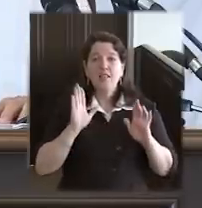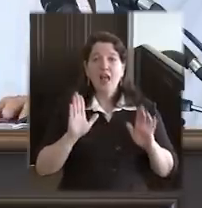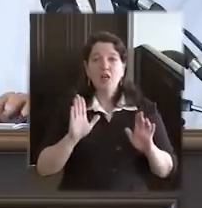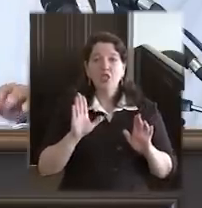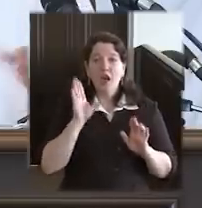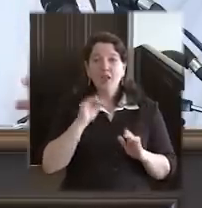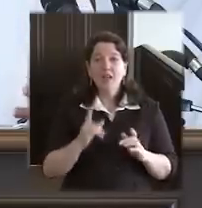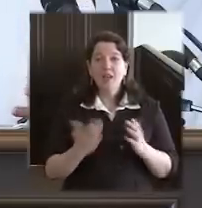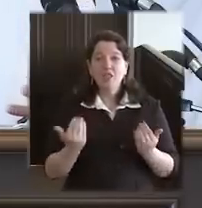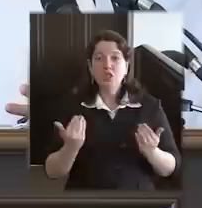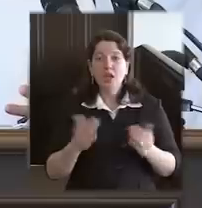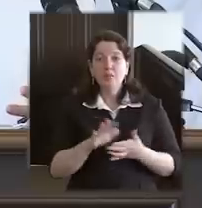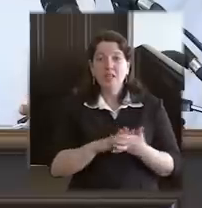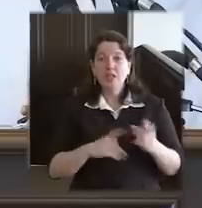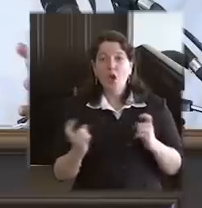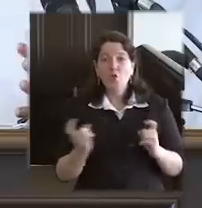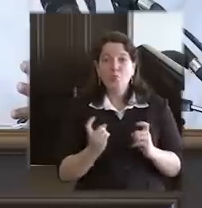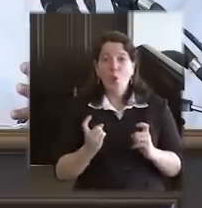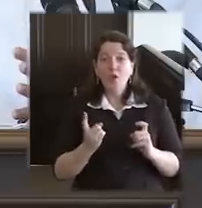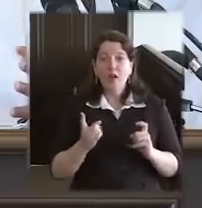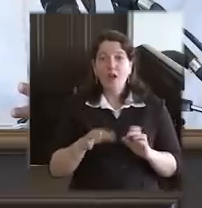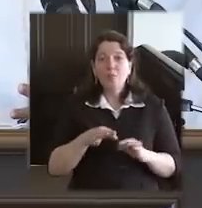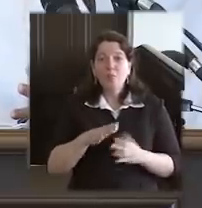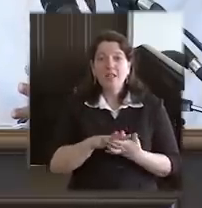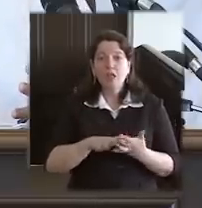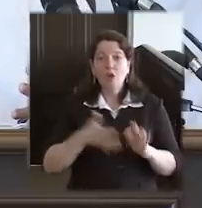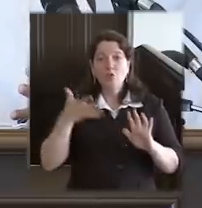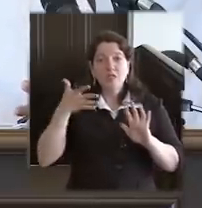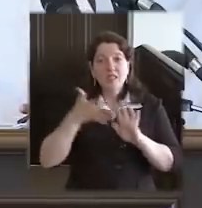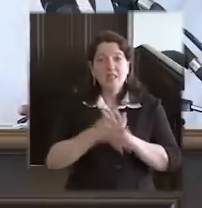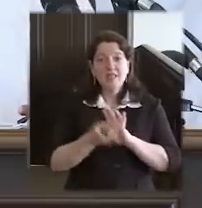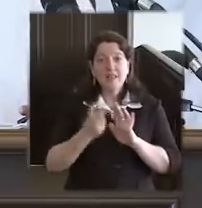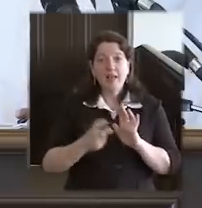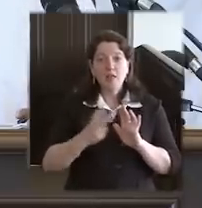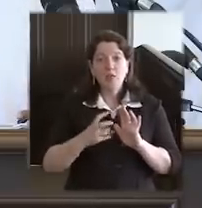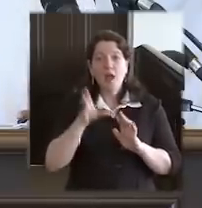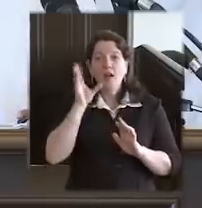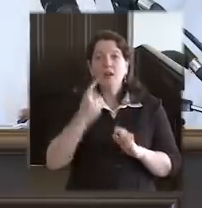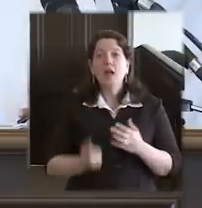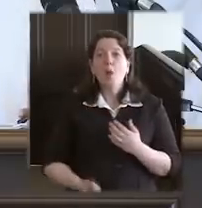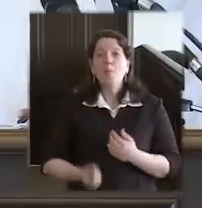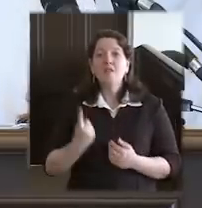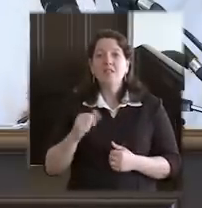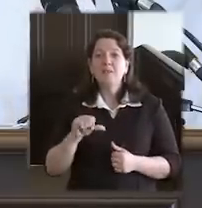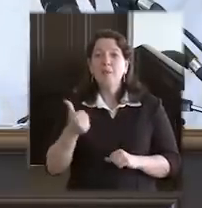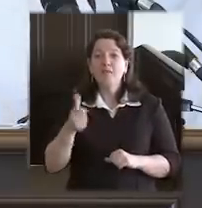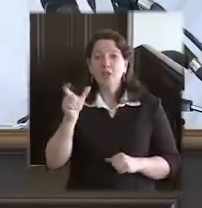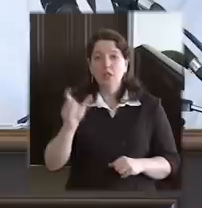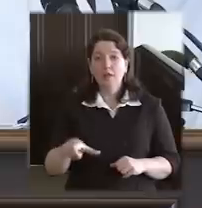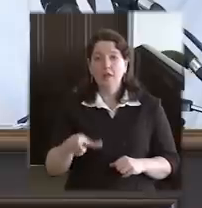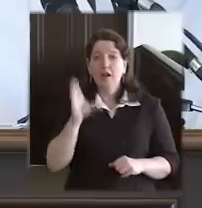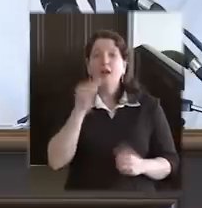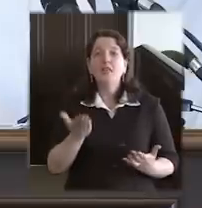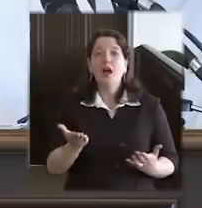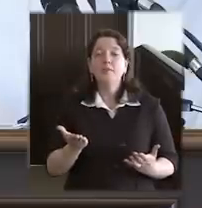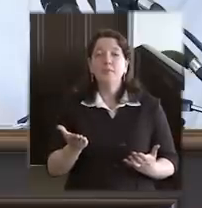Даже когда спор идет о том, ну, не спор, а исследования идут, когда же возник человек, ну, когда он возник?